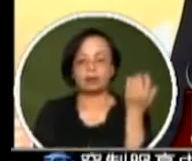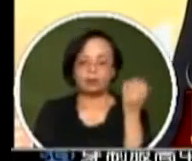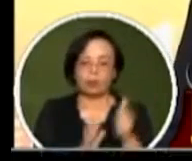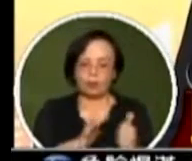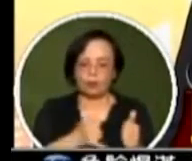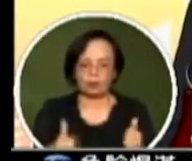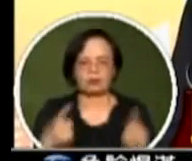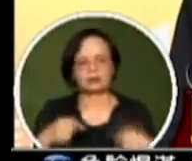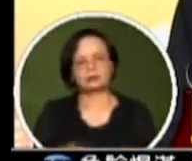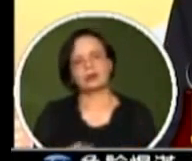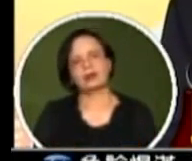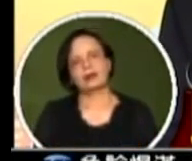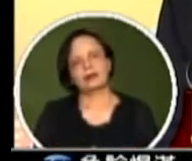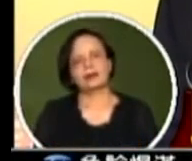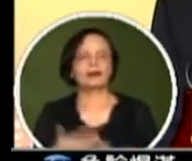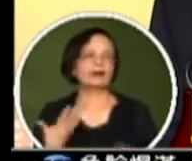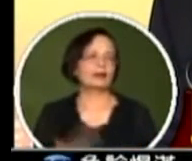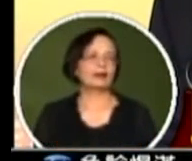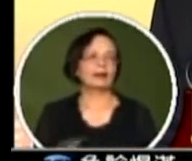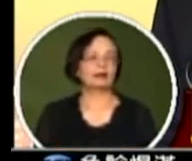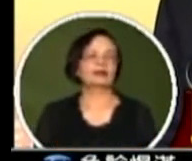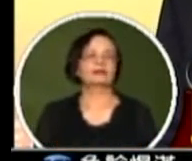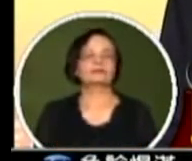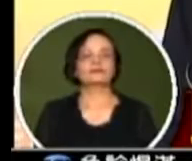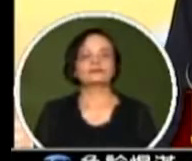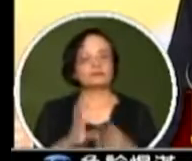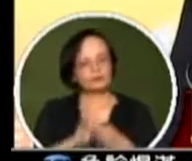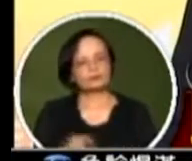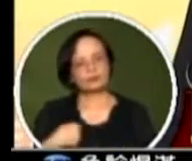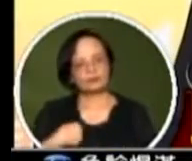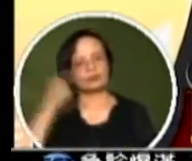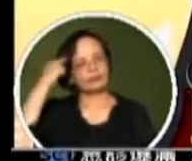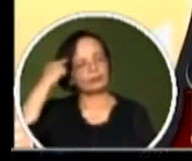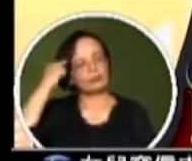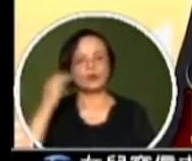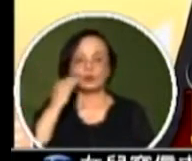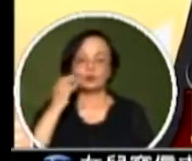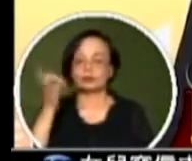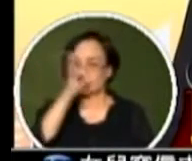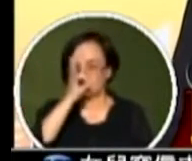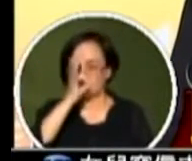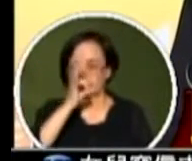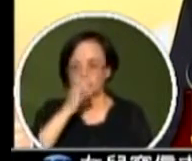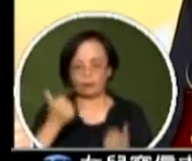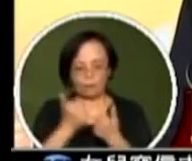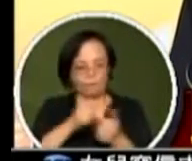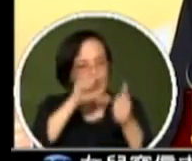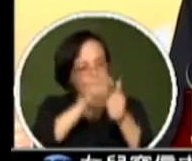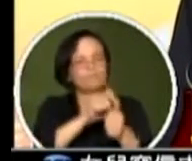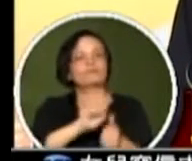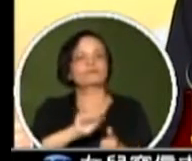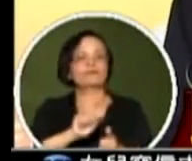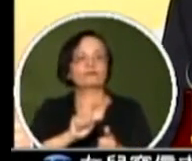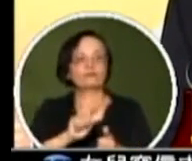奈何，而且个场所。所以我有咧想讲，咱若会当找一个议题，看要电价、